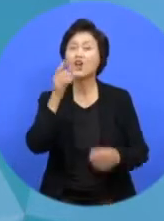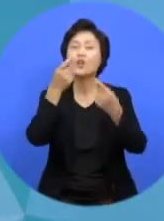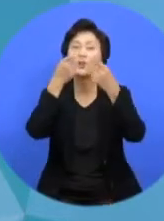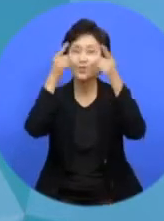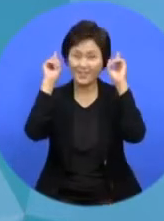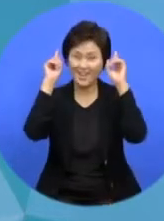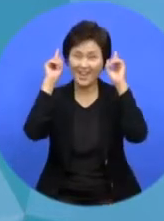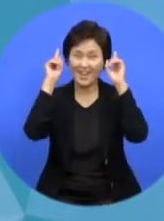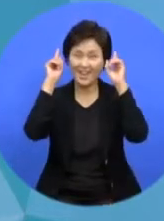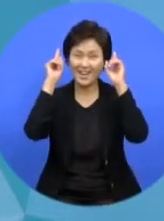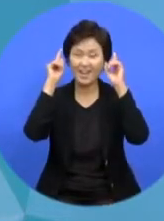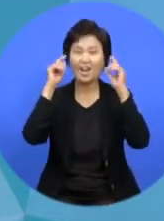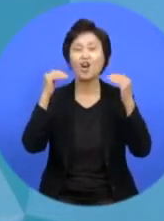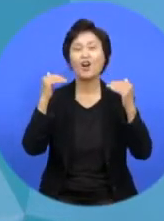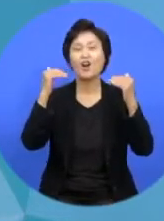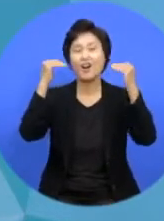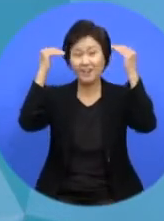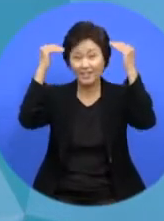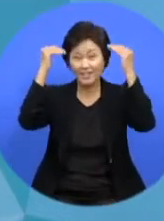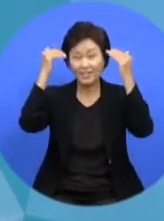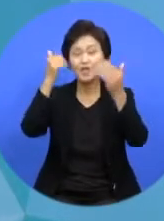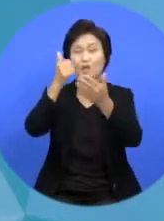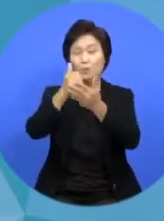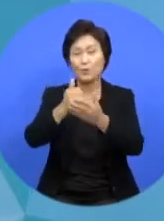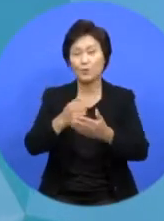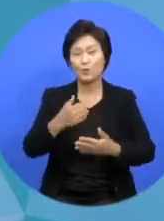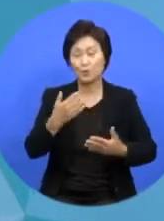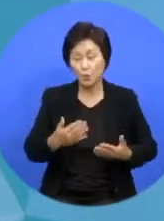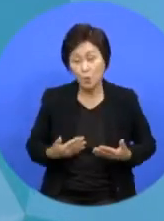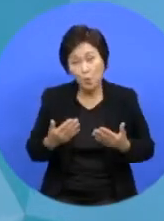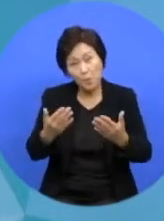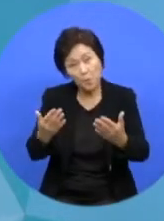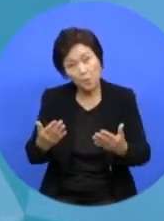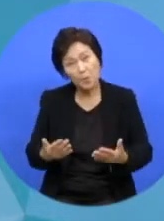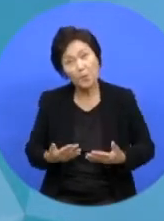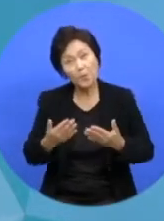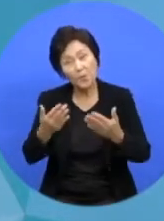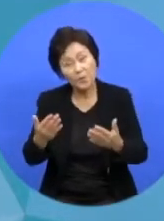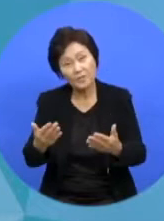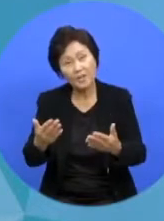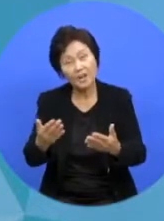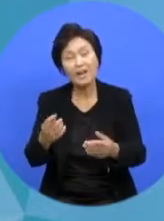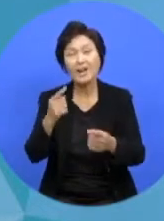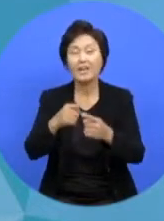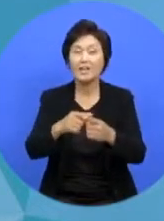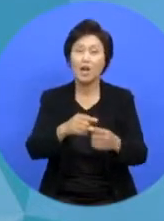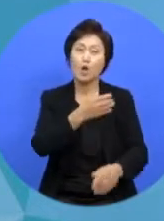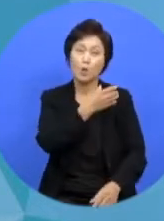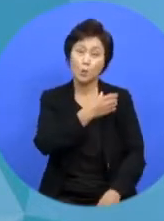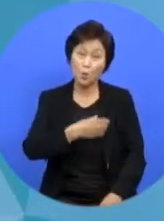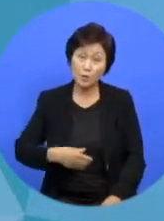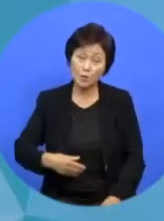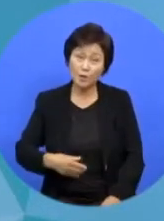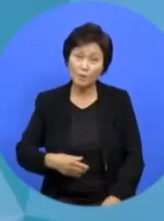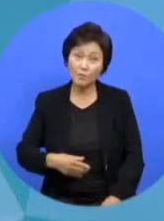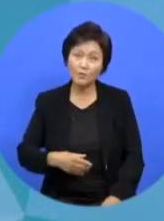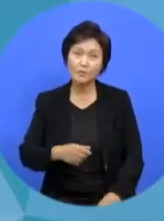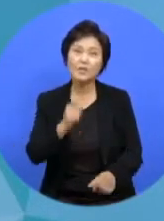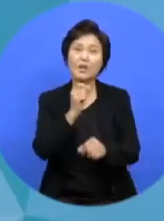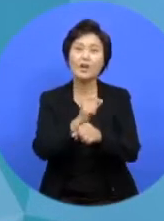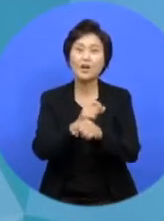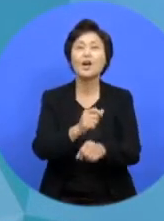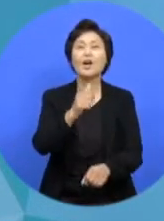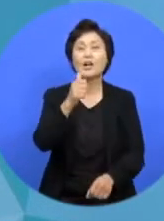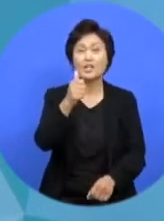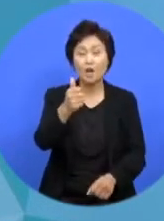경로대학 네. 이제 어른들 모시고 네. 이런 일을 네. 봉사지가 했는데 네. 거기에 이제 동사무소의 사무장님 자녀가 1호 학생이에요